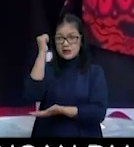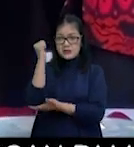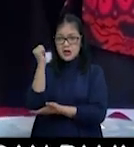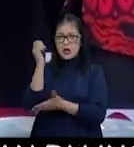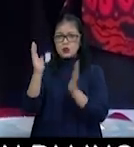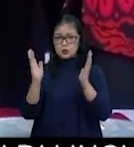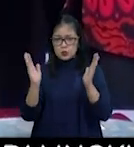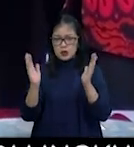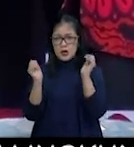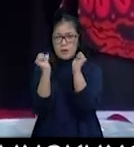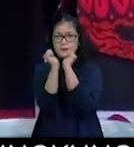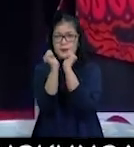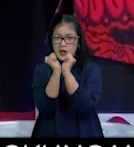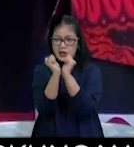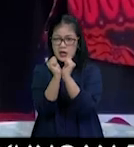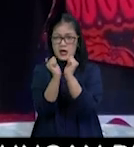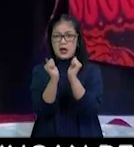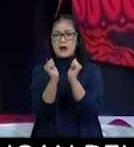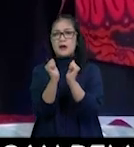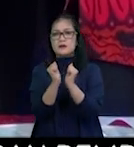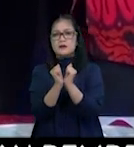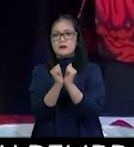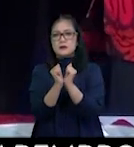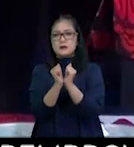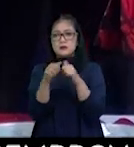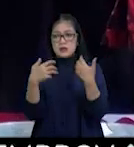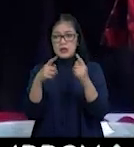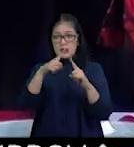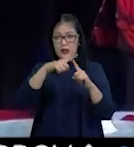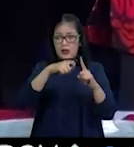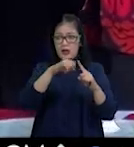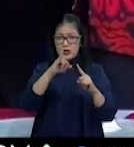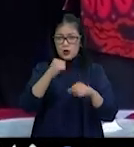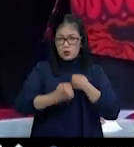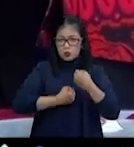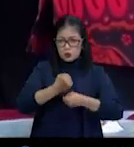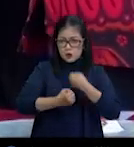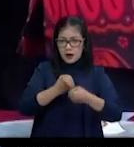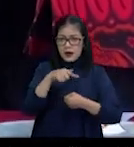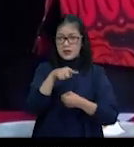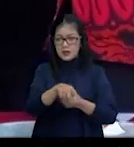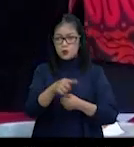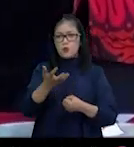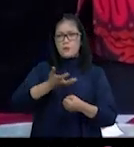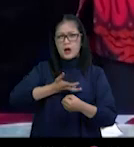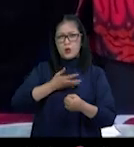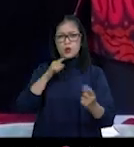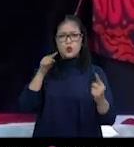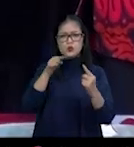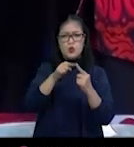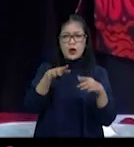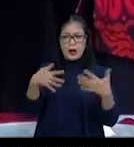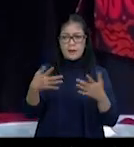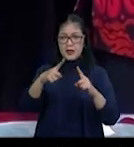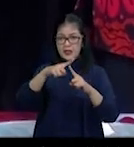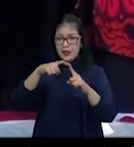pidana, dugaan setiap orang dan badan usaha yang dengan sengaja melaksanakan penempatan pekerja migran